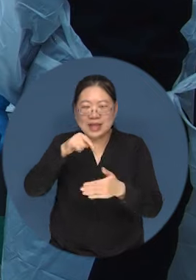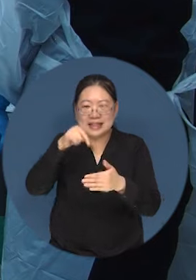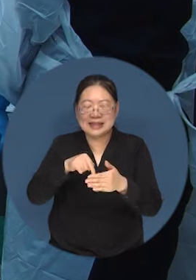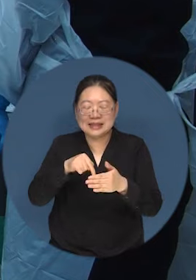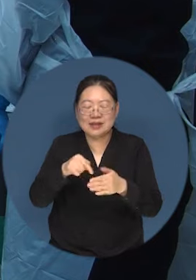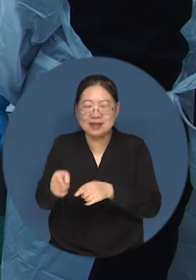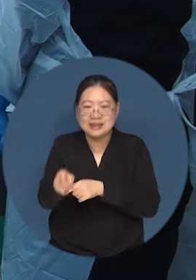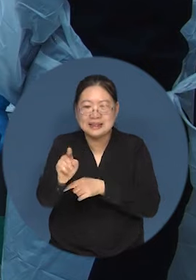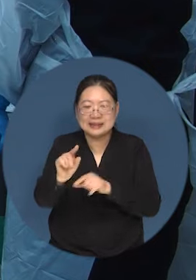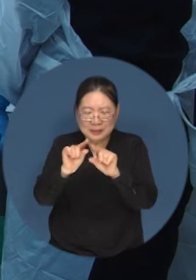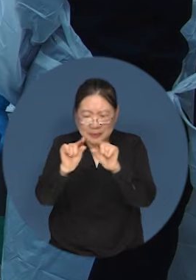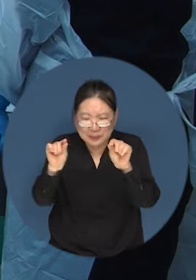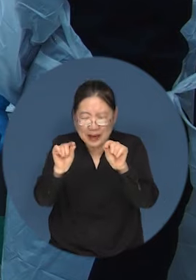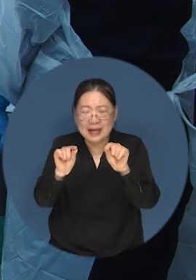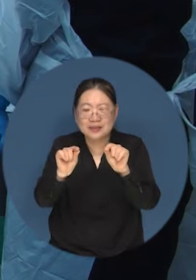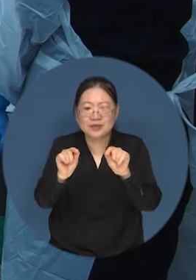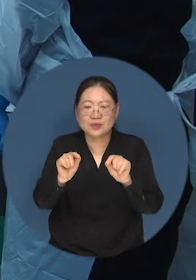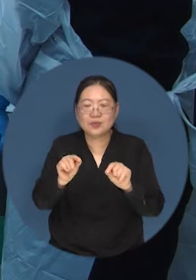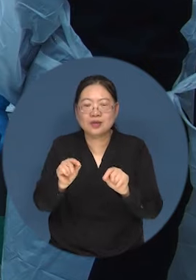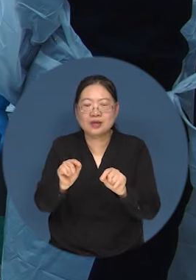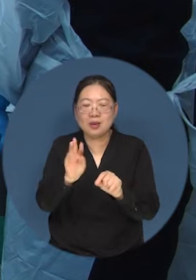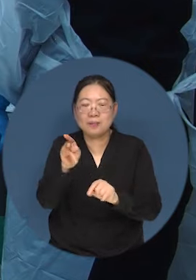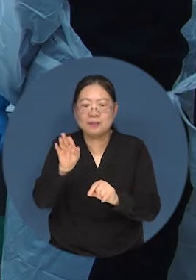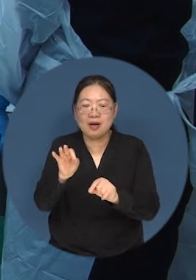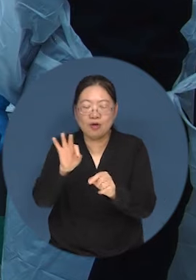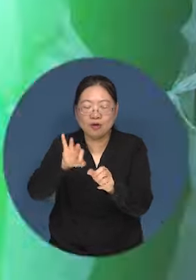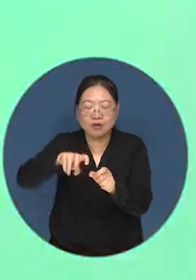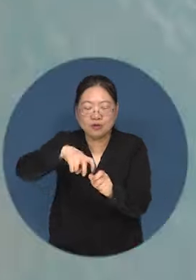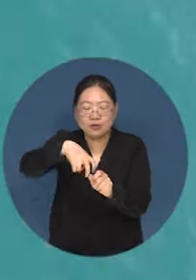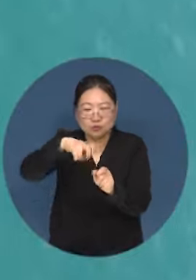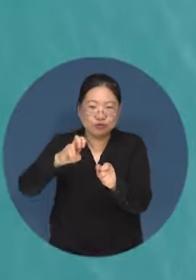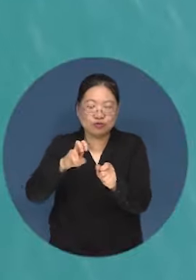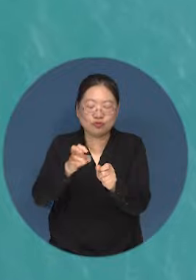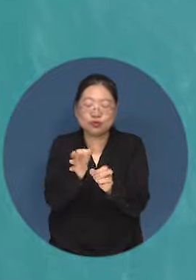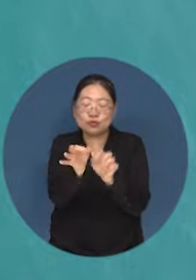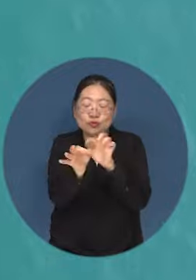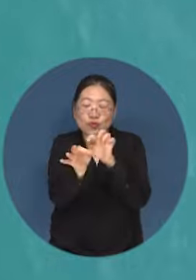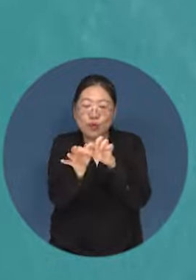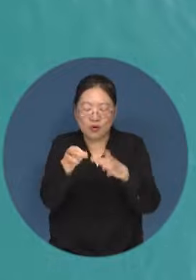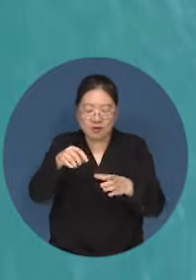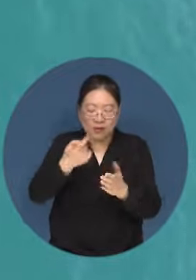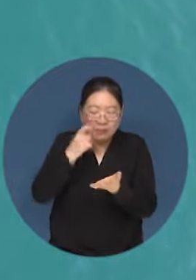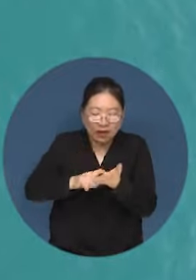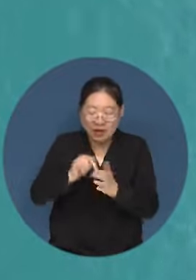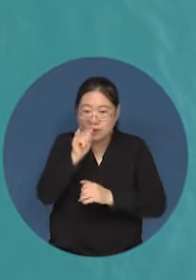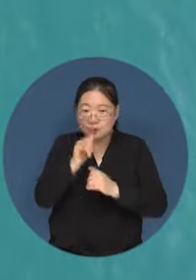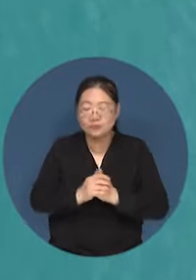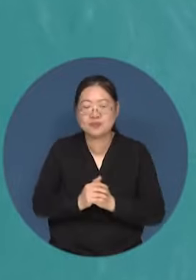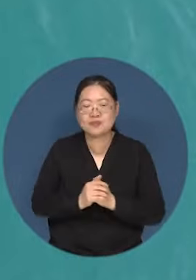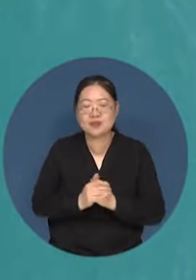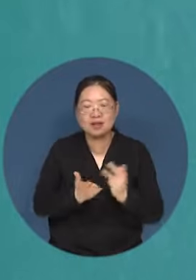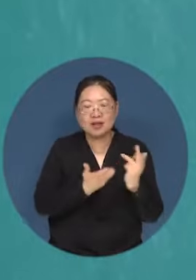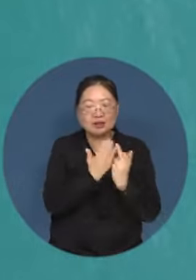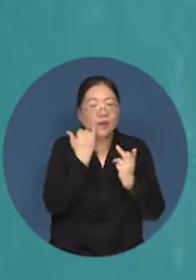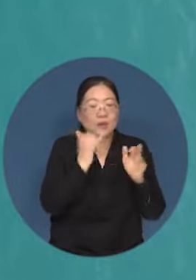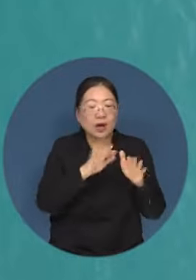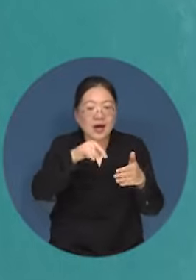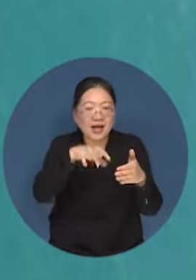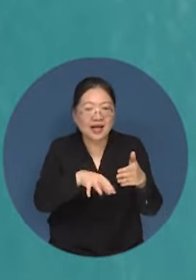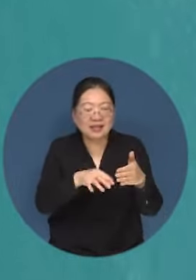바늘이라든지 병뚜껑이라든지 이런 쓰레기가 많이 나오고 있고요. 그리고 제주도 연안에도 이제 시기적으로